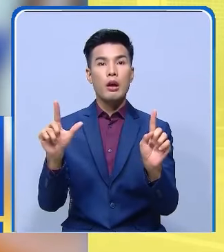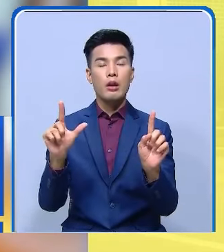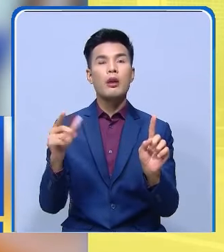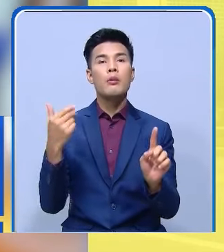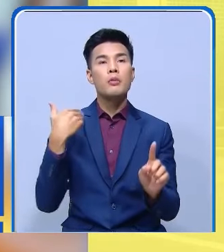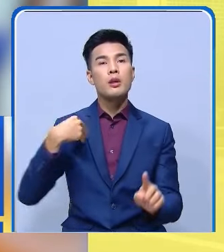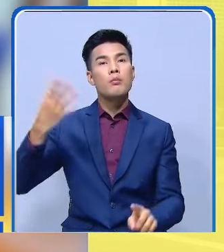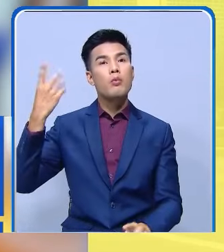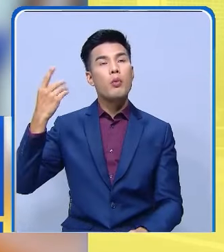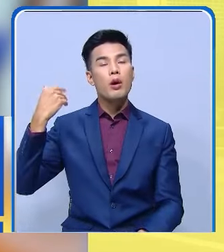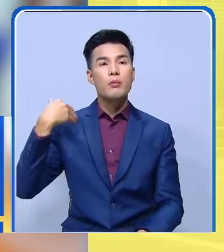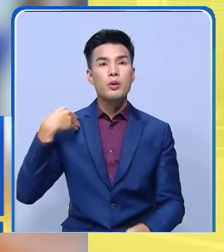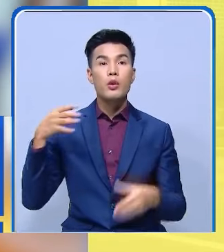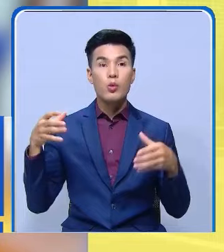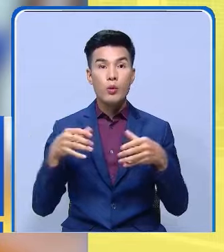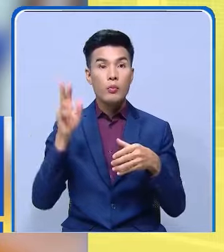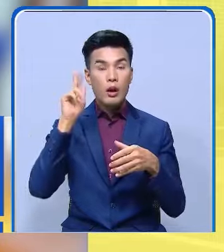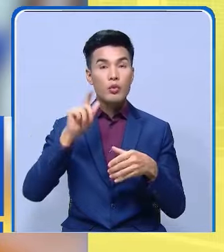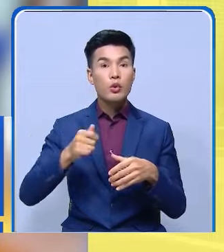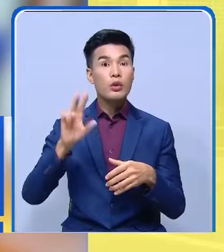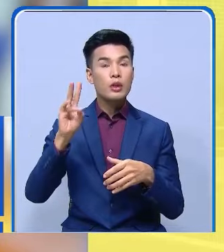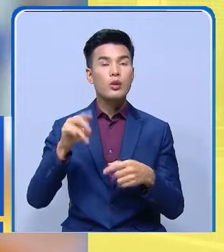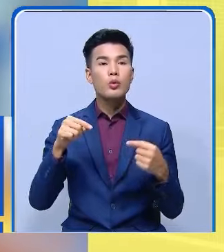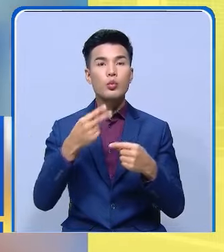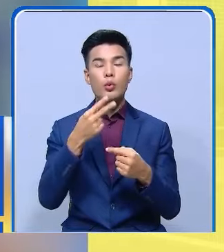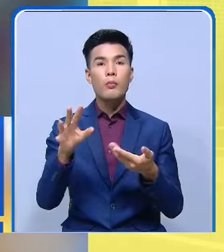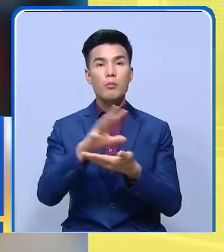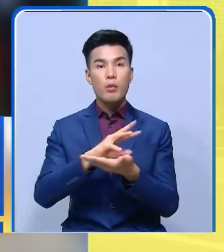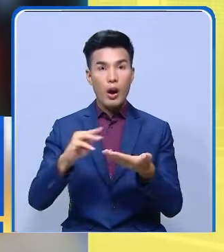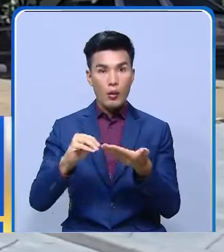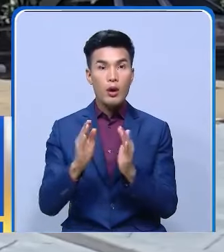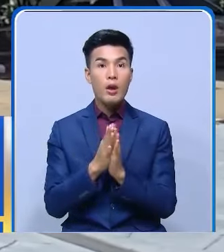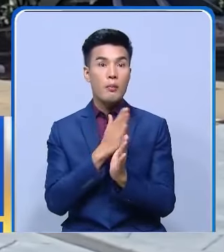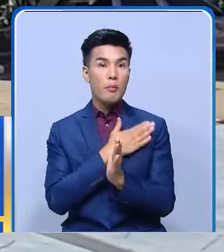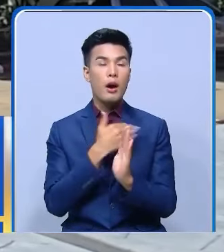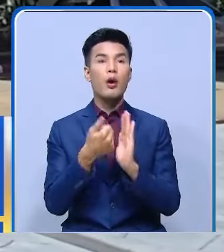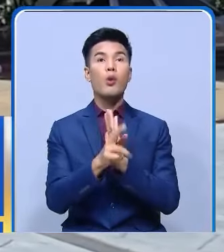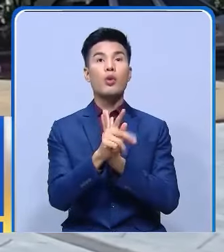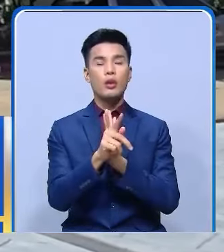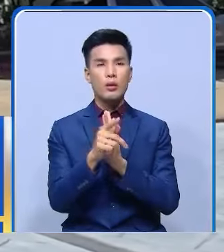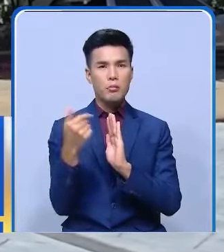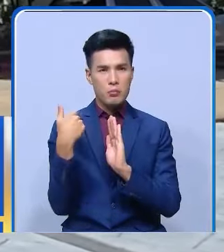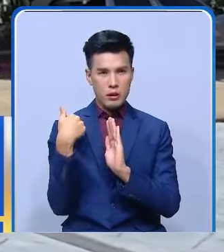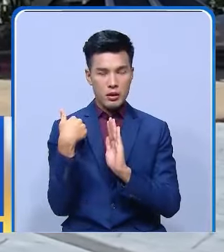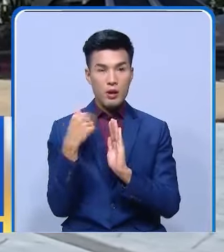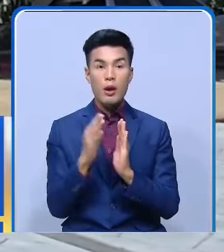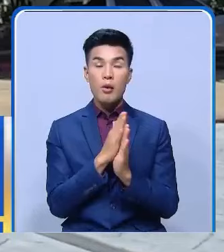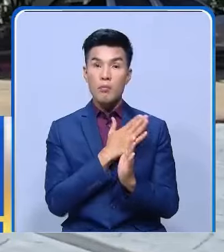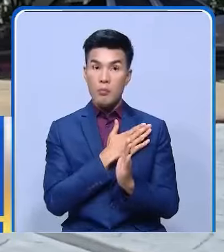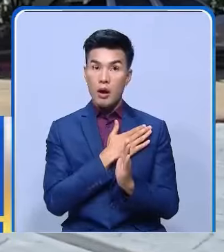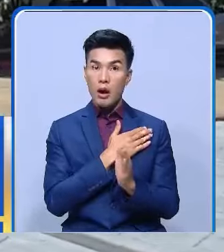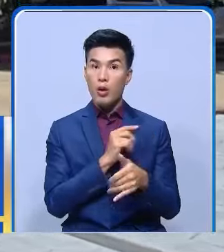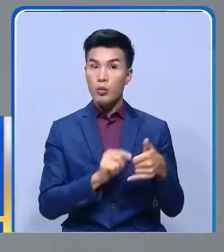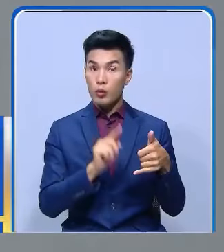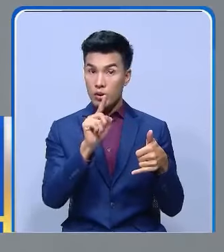ทีมข่าว 7HD ลงพื้นที่ไปยังมหาวิทยาลัยสงฆ์ในพื้นที่จังหวัดขอนแก่นหลังได้ข้อมูลว่าพระภิกษุรูปหนึ่ง